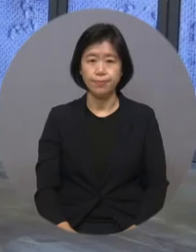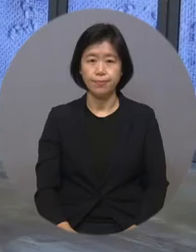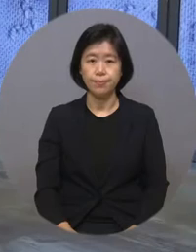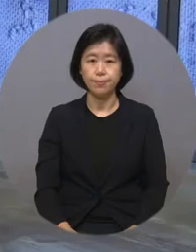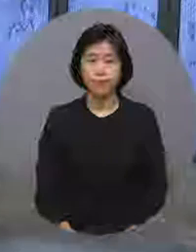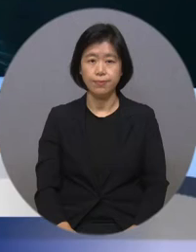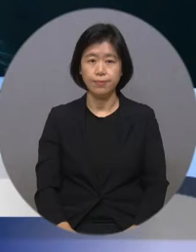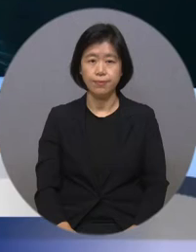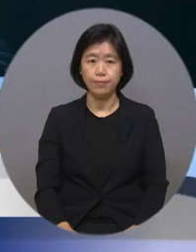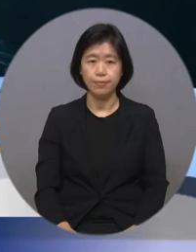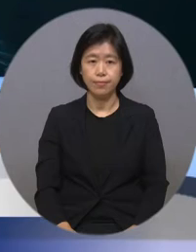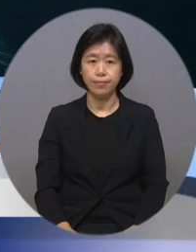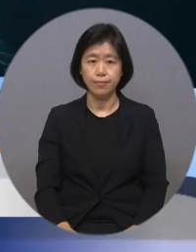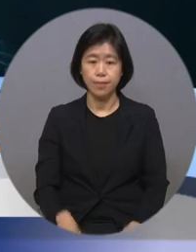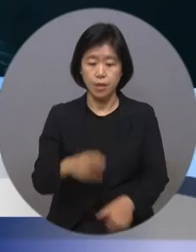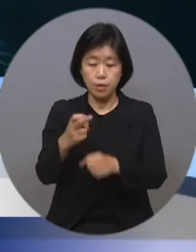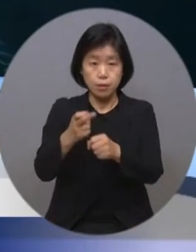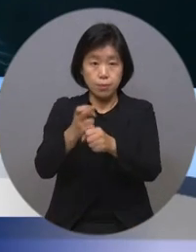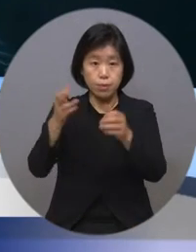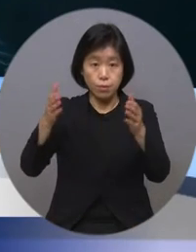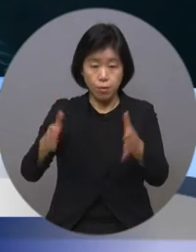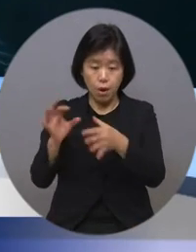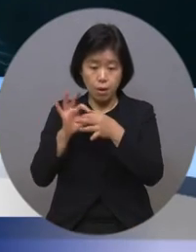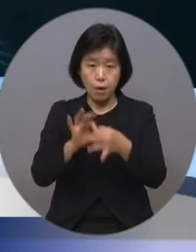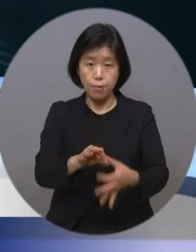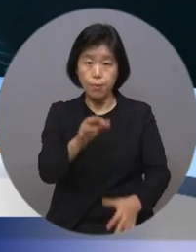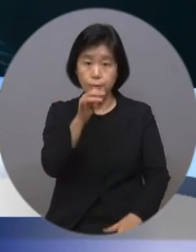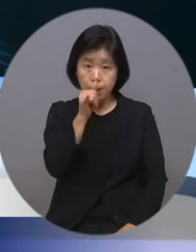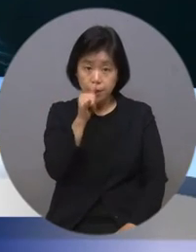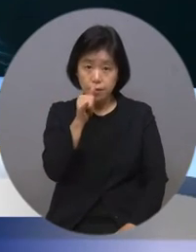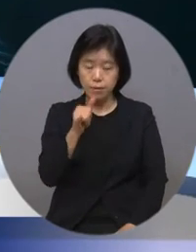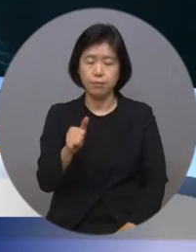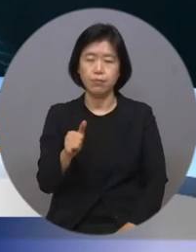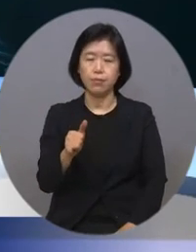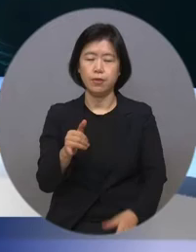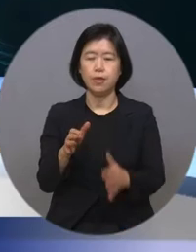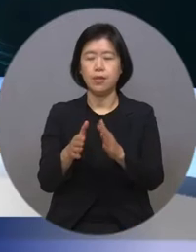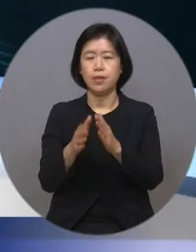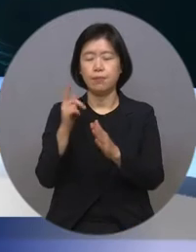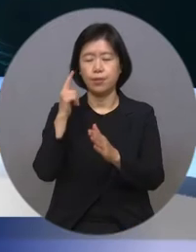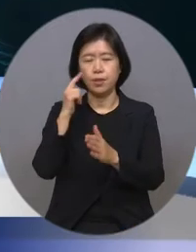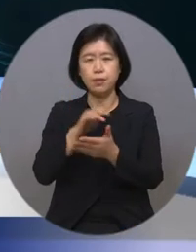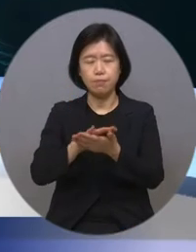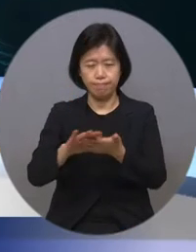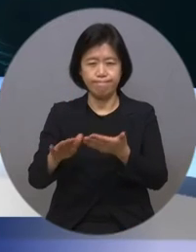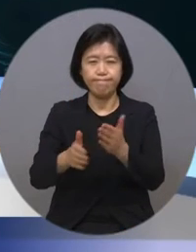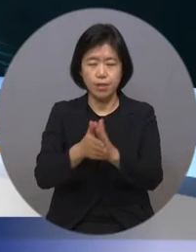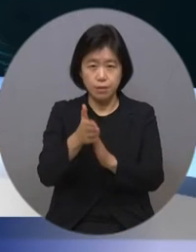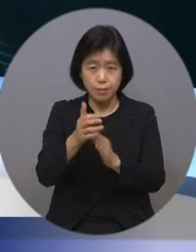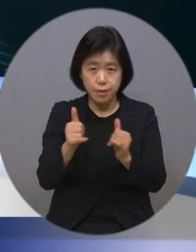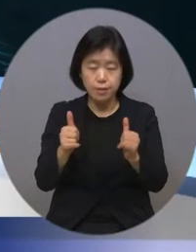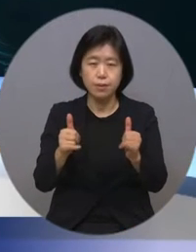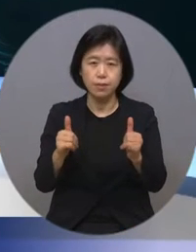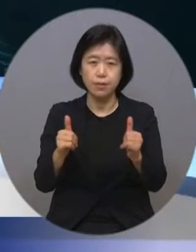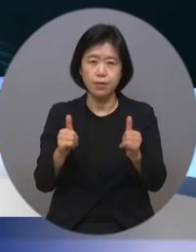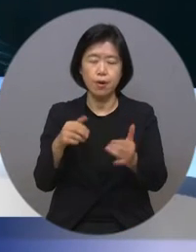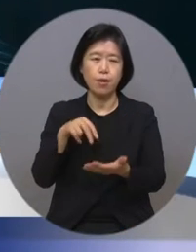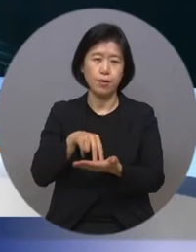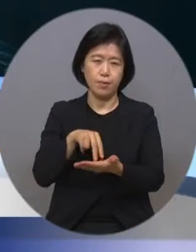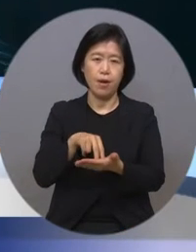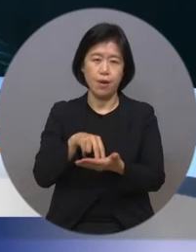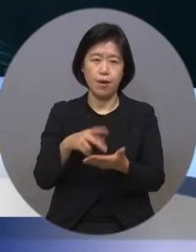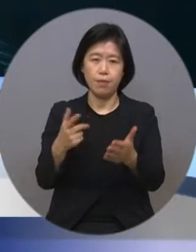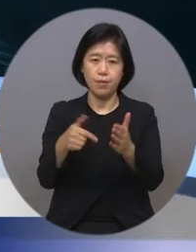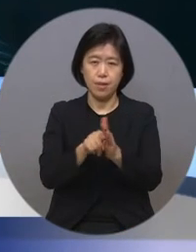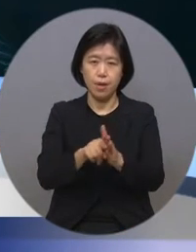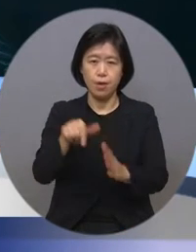정선입니다. 12년째 이어오고 있는 민주시민으로서의 평화 정신을 기리는 고향 평화문화제가